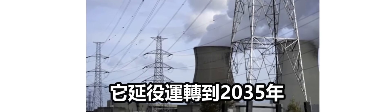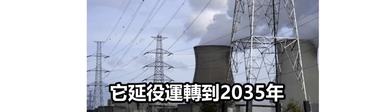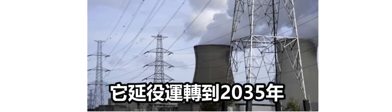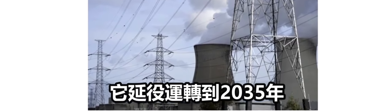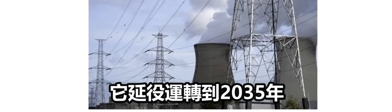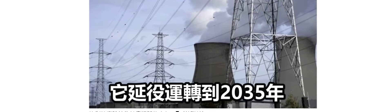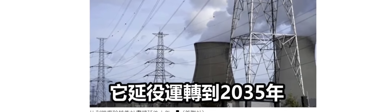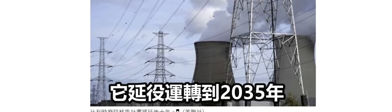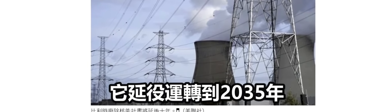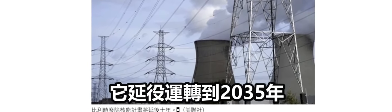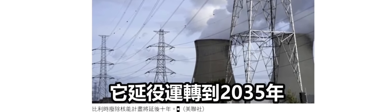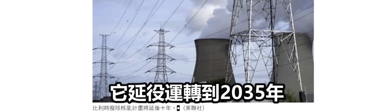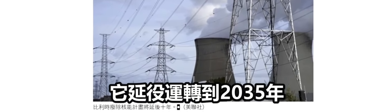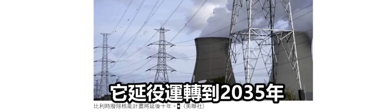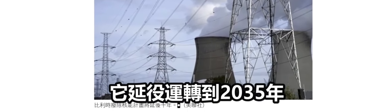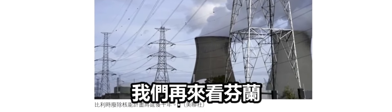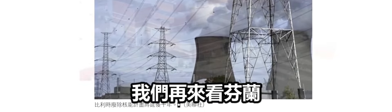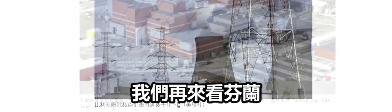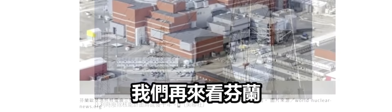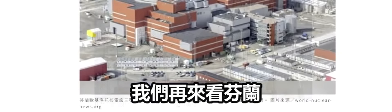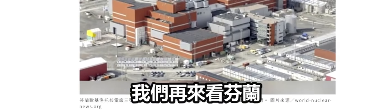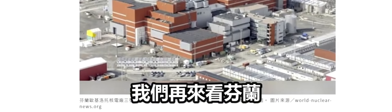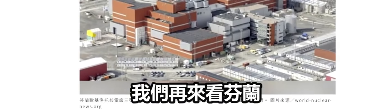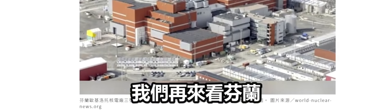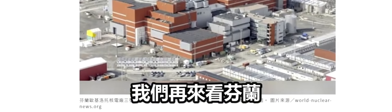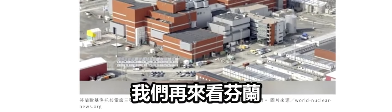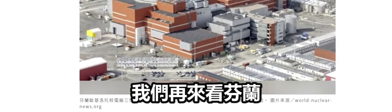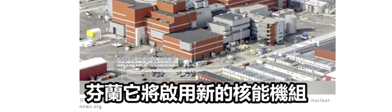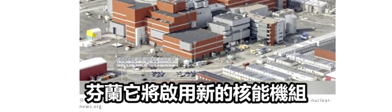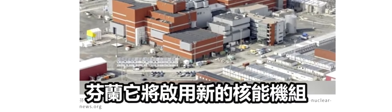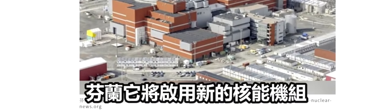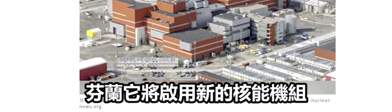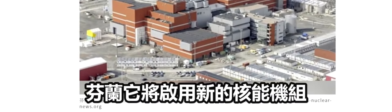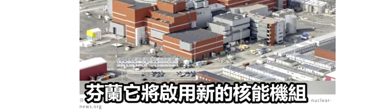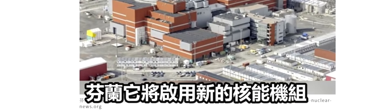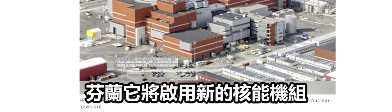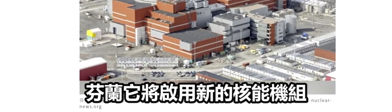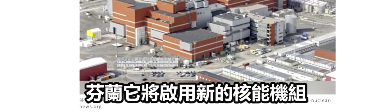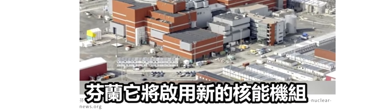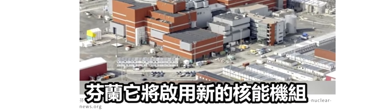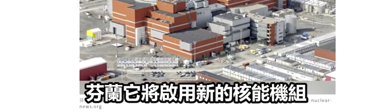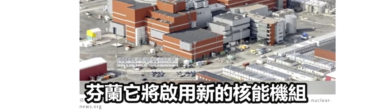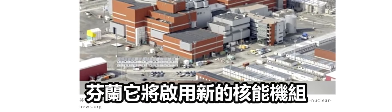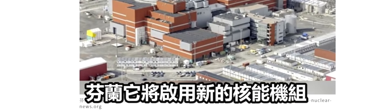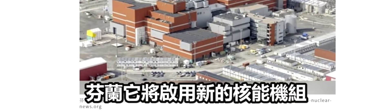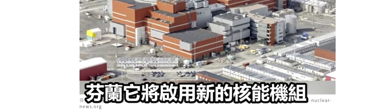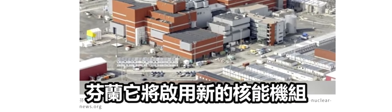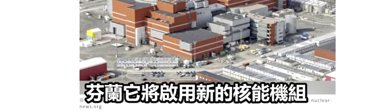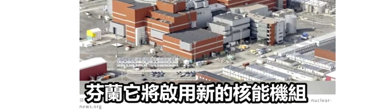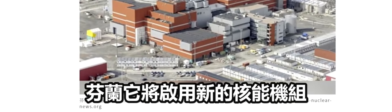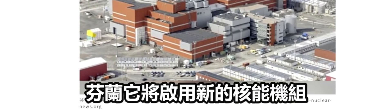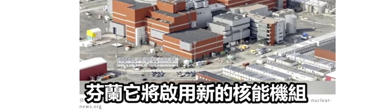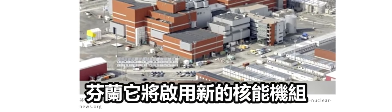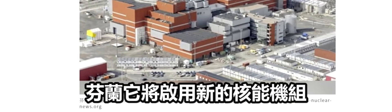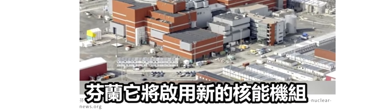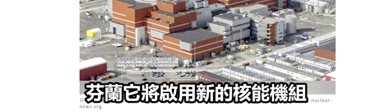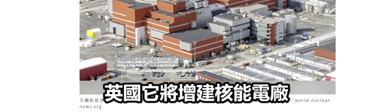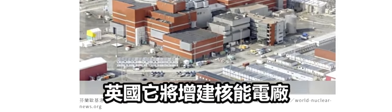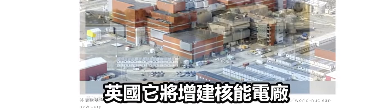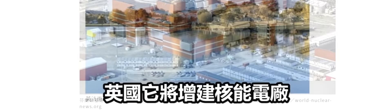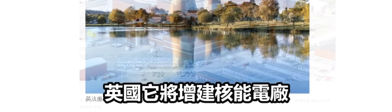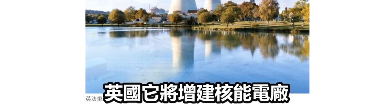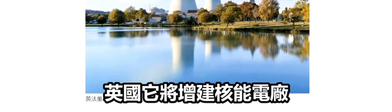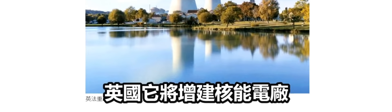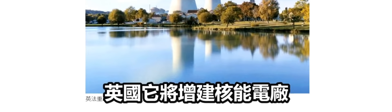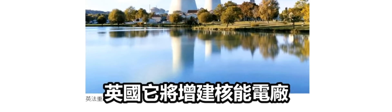到2035年。我们再来看芬兰，它将启用新的核能机组；